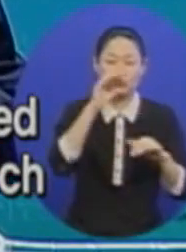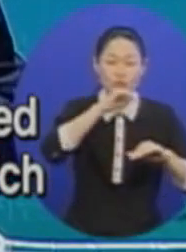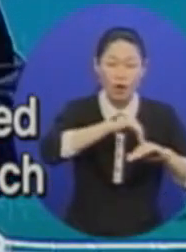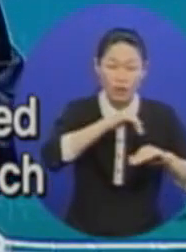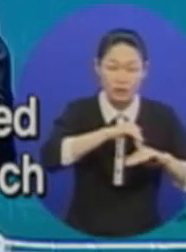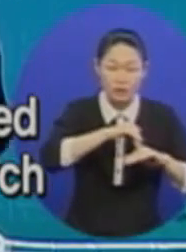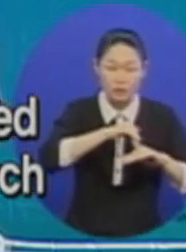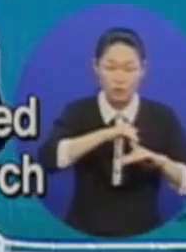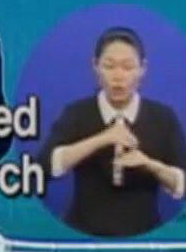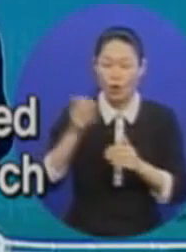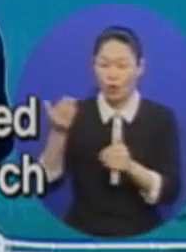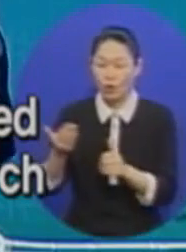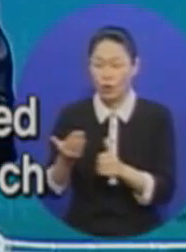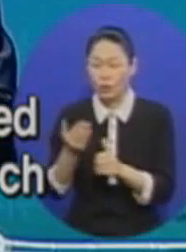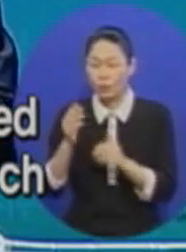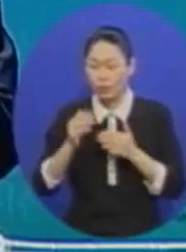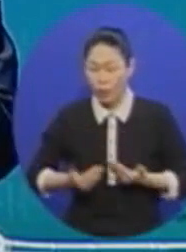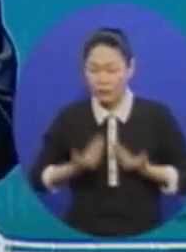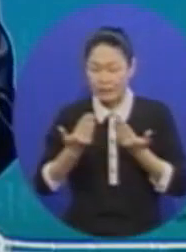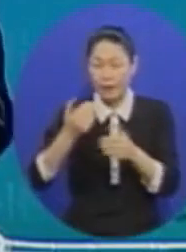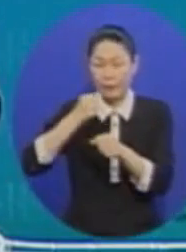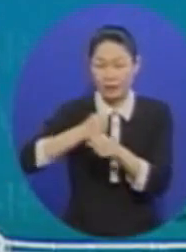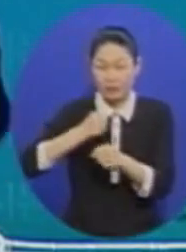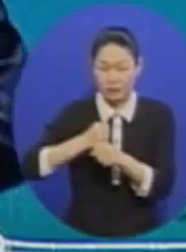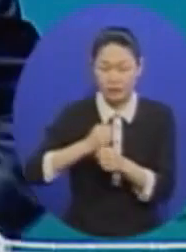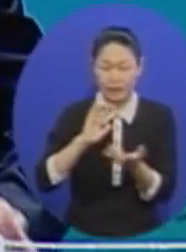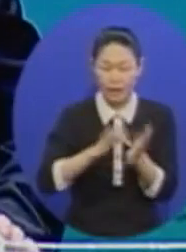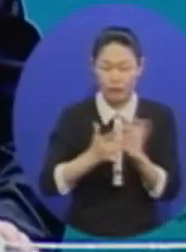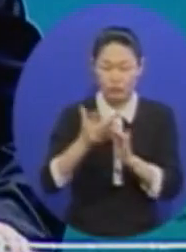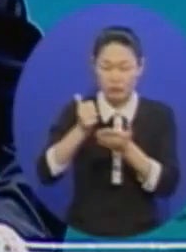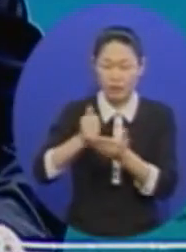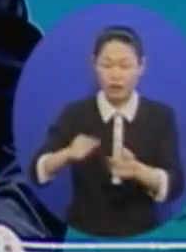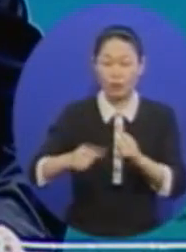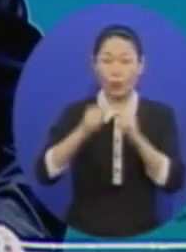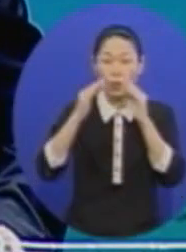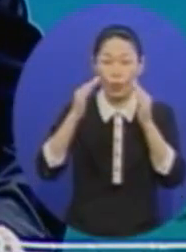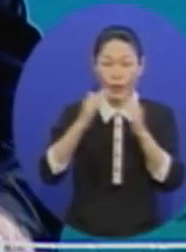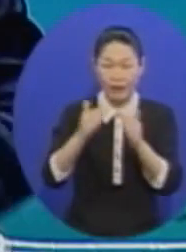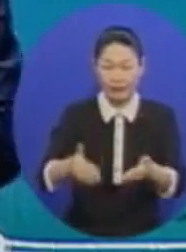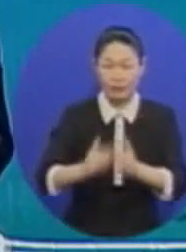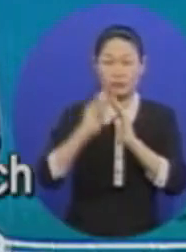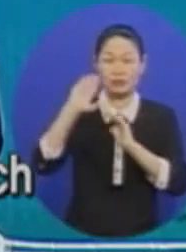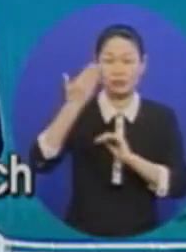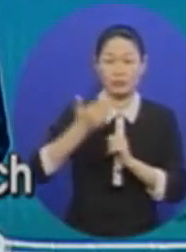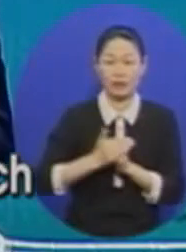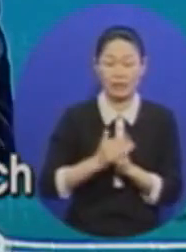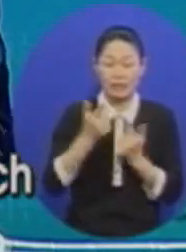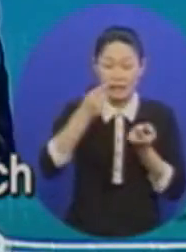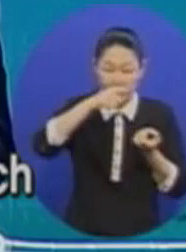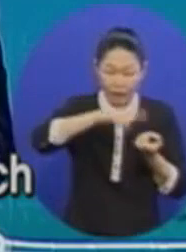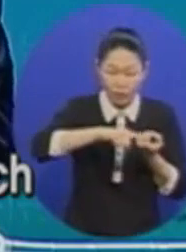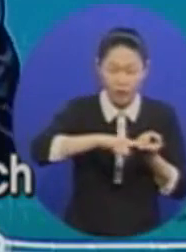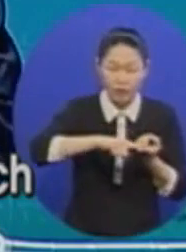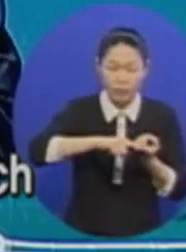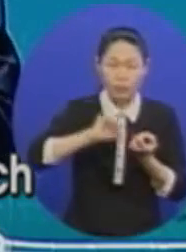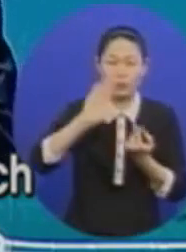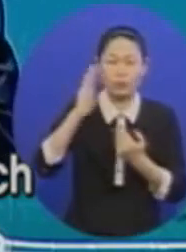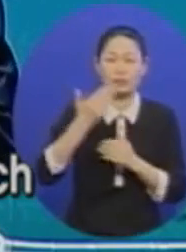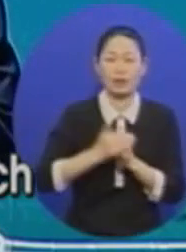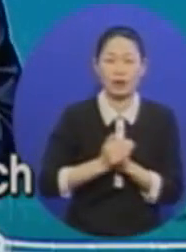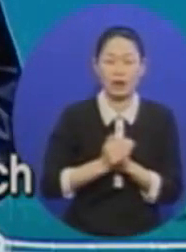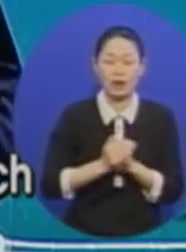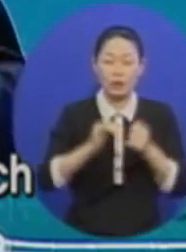그리고 봉사도 하게 하면서 제 예수님의 교회가 세워지는 거죠 이대로 하면 되요 이대로 하면 교회는